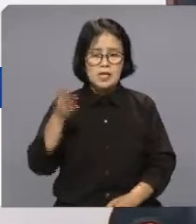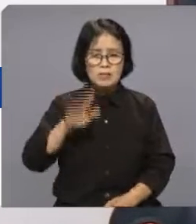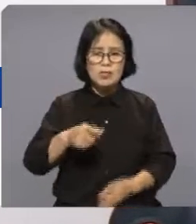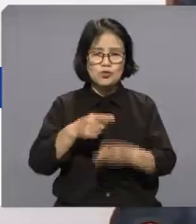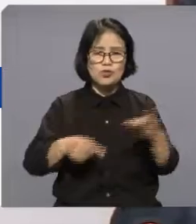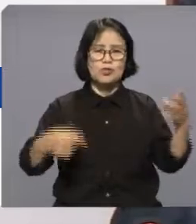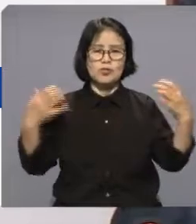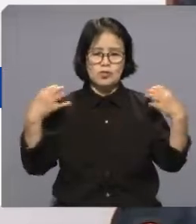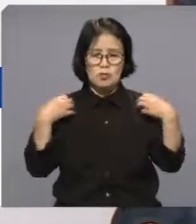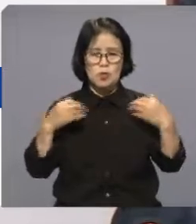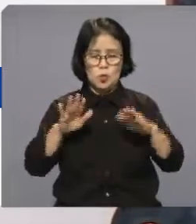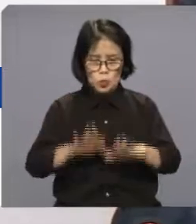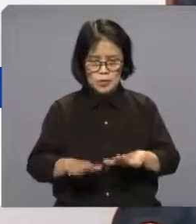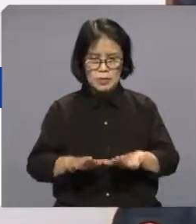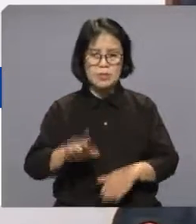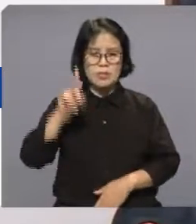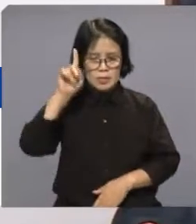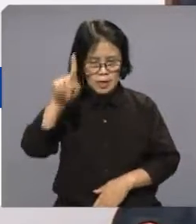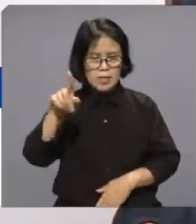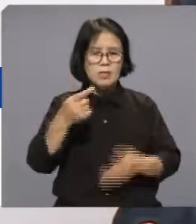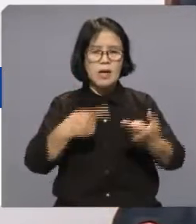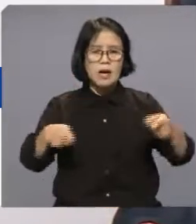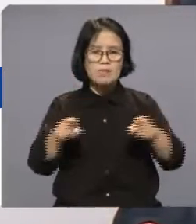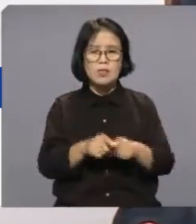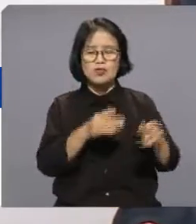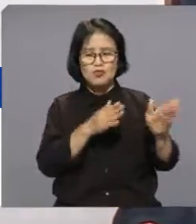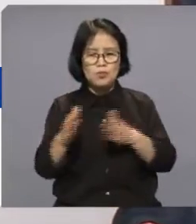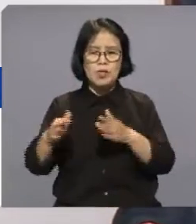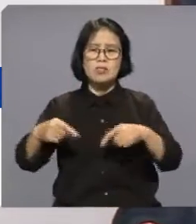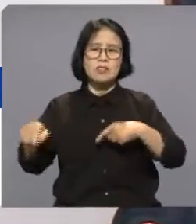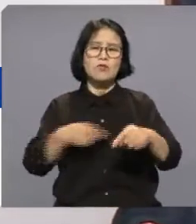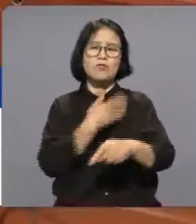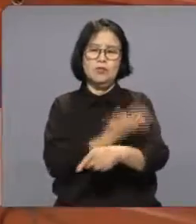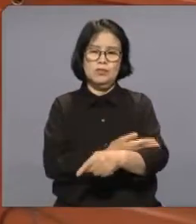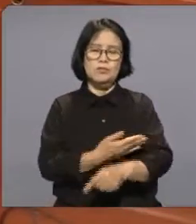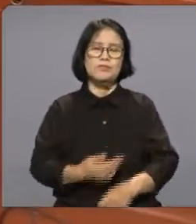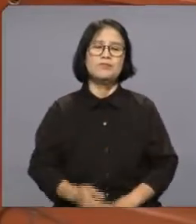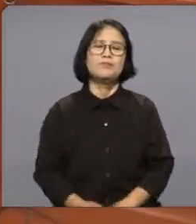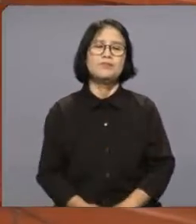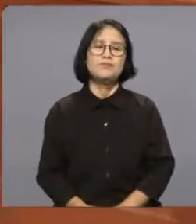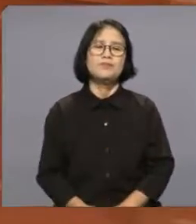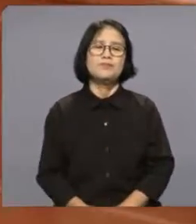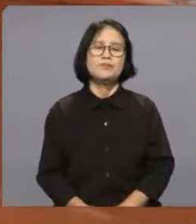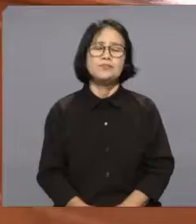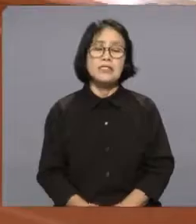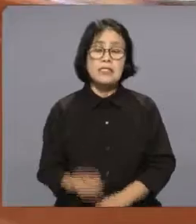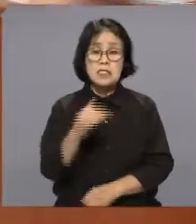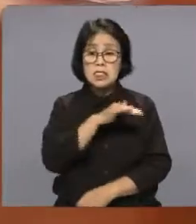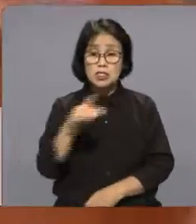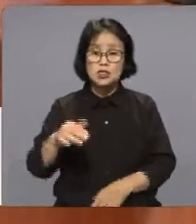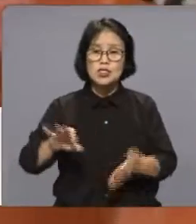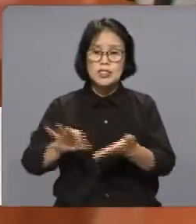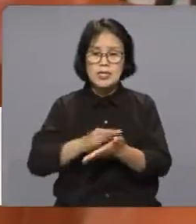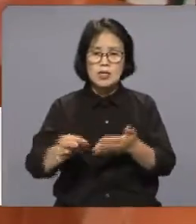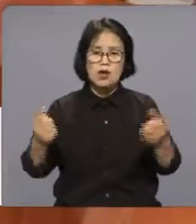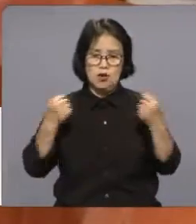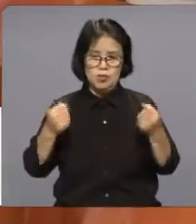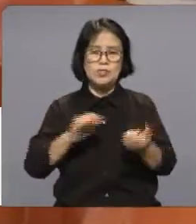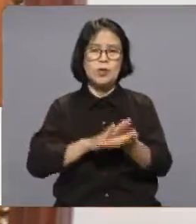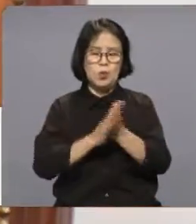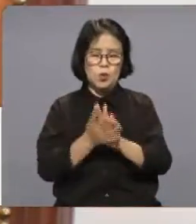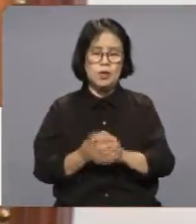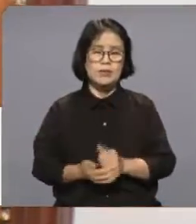윤석렬 정보는 오늘과 내일을 함께 준비하는 조건입니다 기존은 재정 건전화